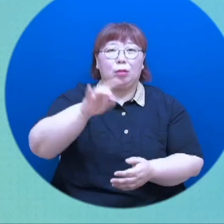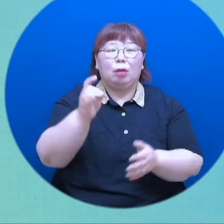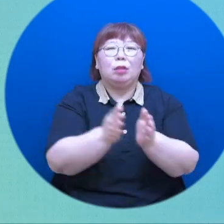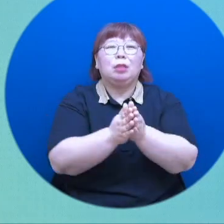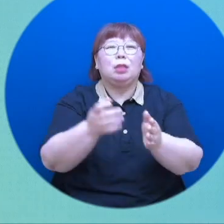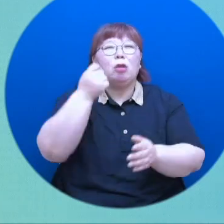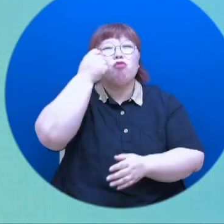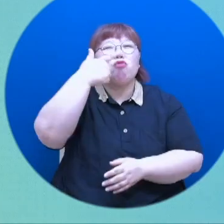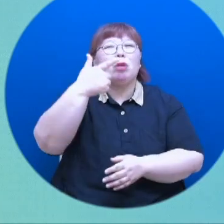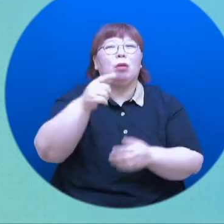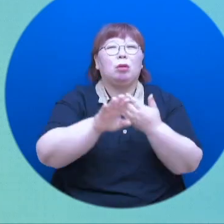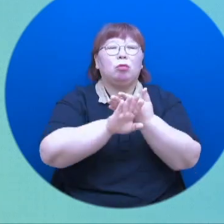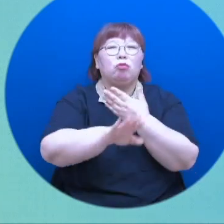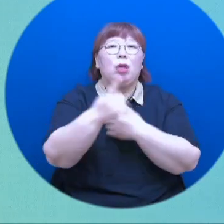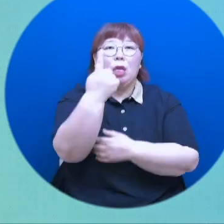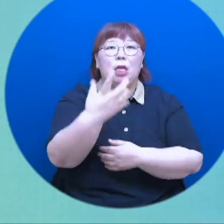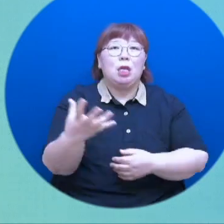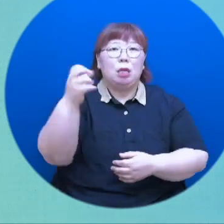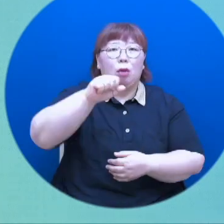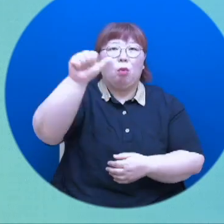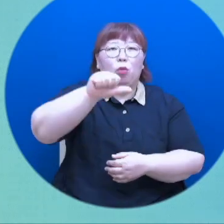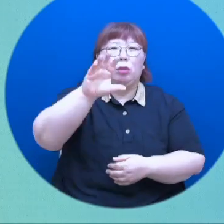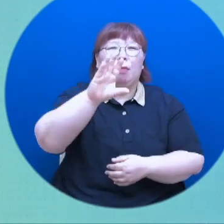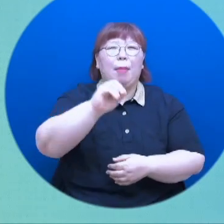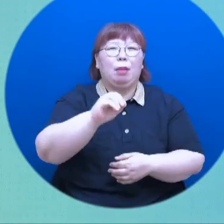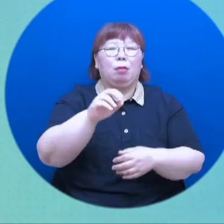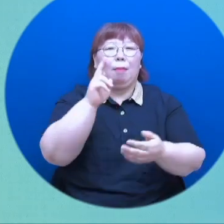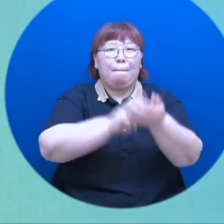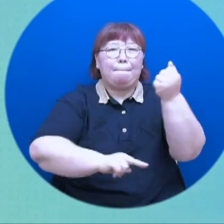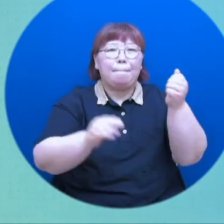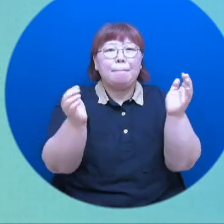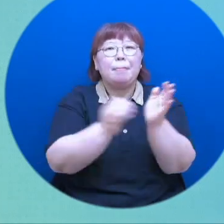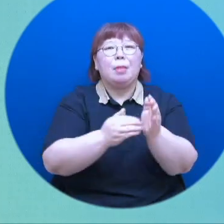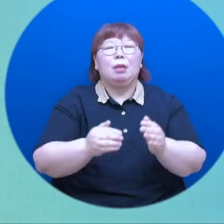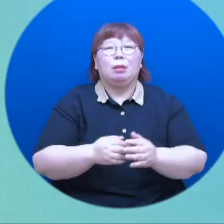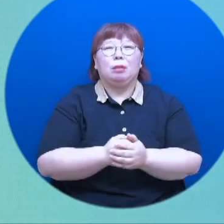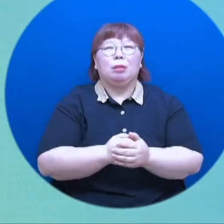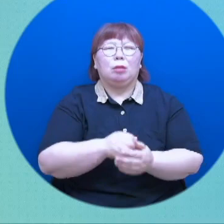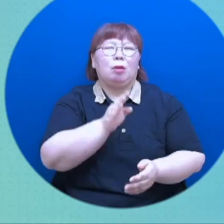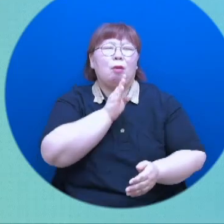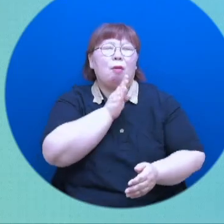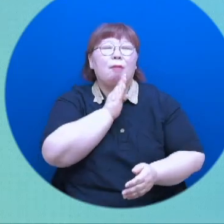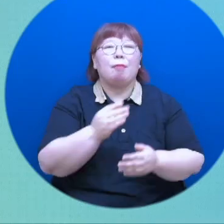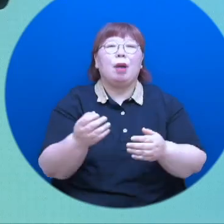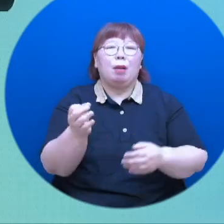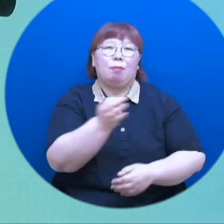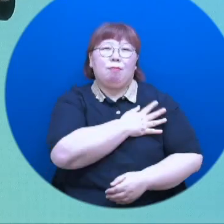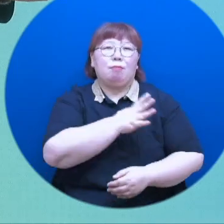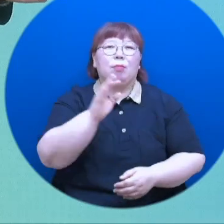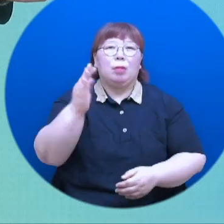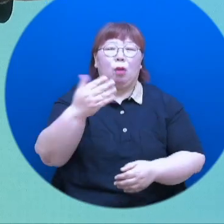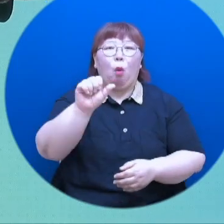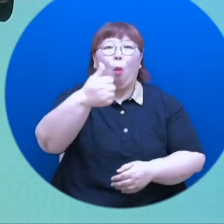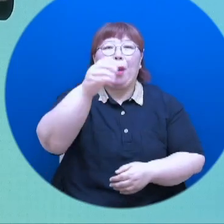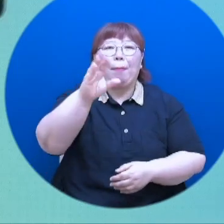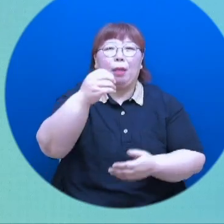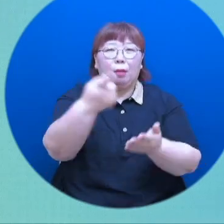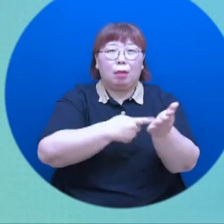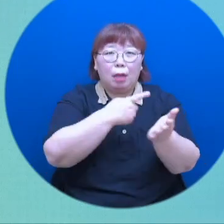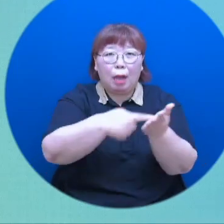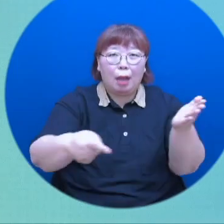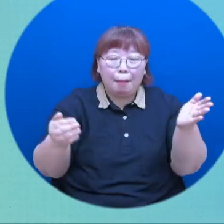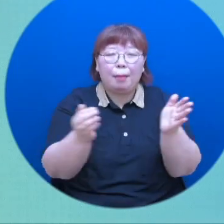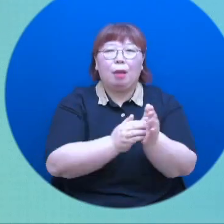6개월 만에 1억 5천의 매출을 올린 거예요. 승승장구해서 500만 원 바로 갚아버리고요.